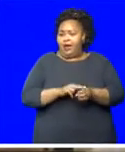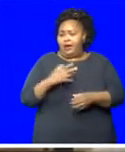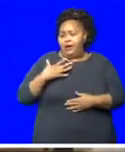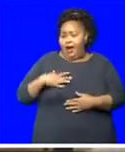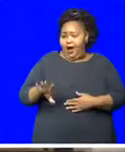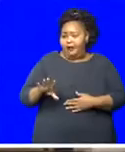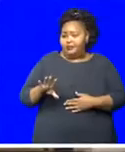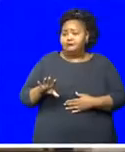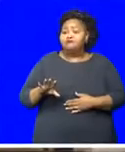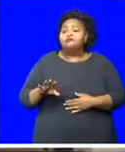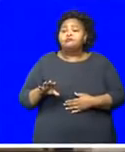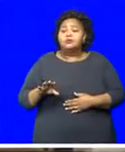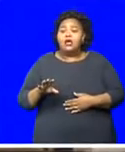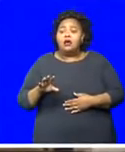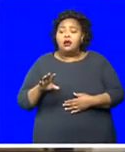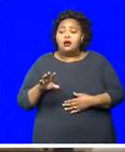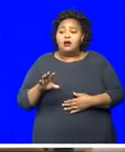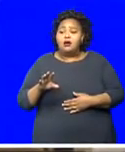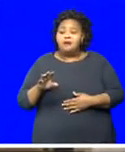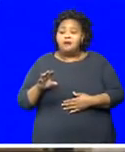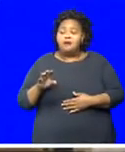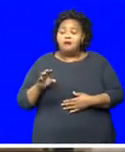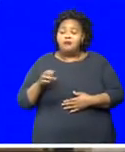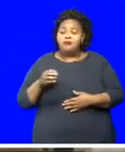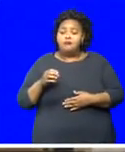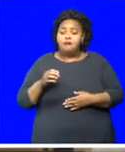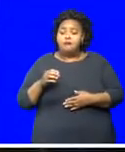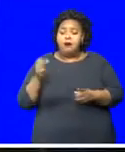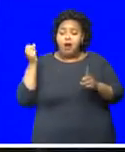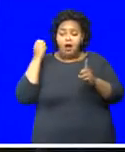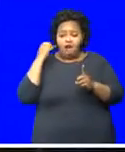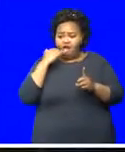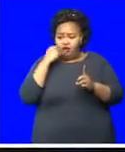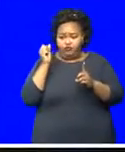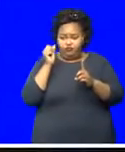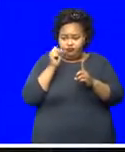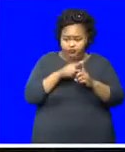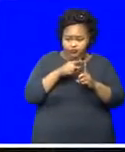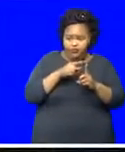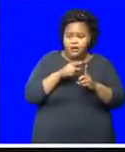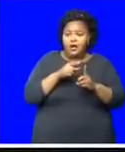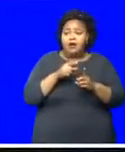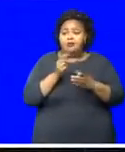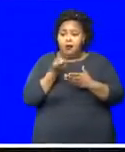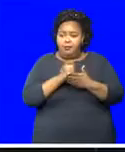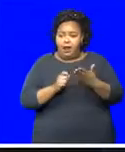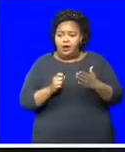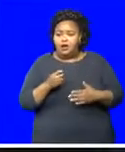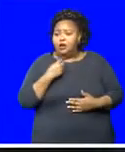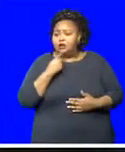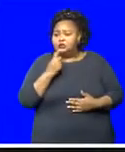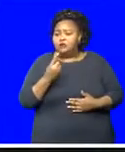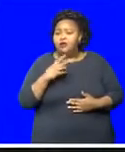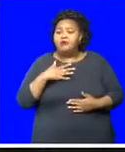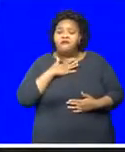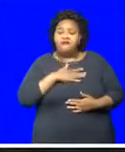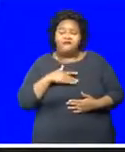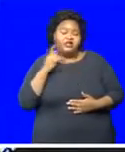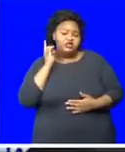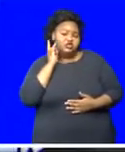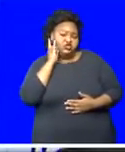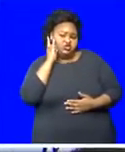bona lempo lene iba affecta ngendlela yokuthi abaze bafuni ngisho ukuphuma ebanfini uvangaza ukuthi ungibani na cause